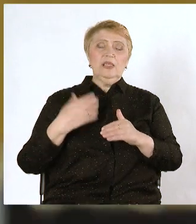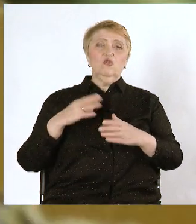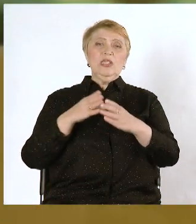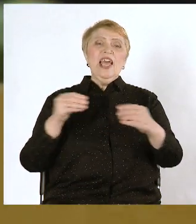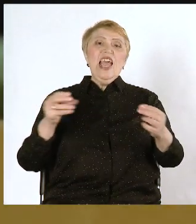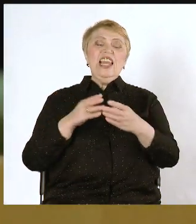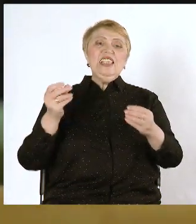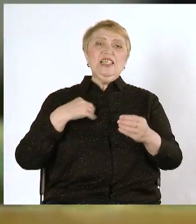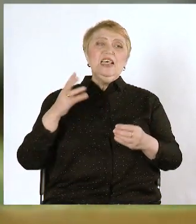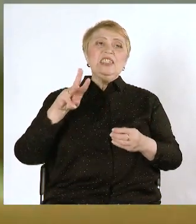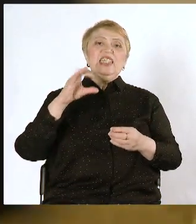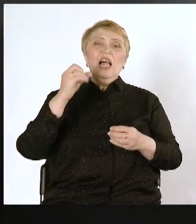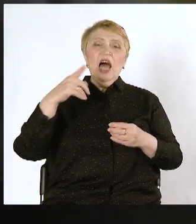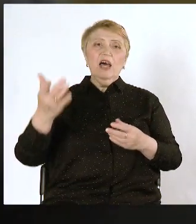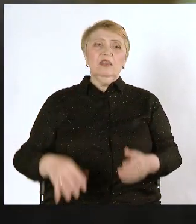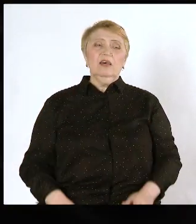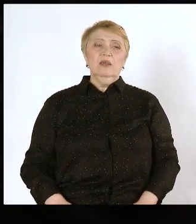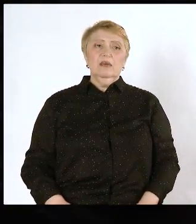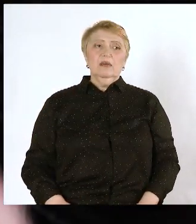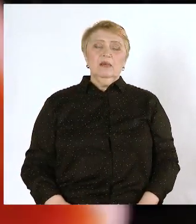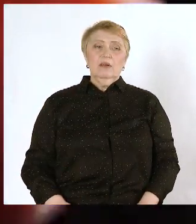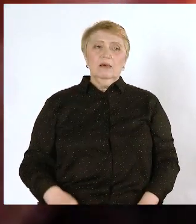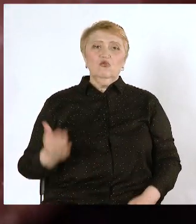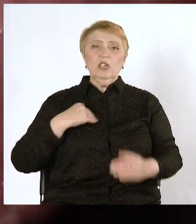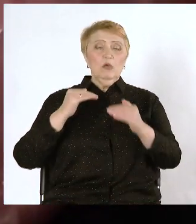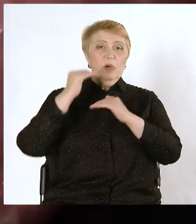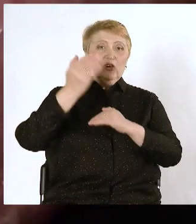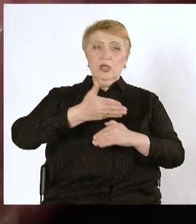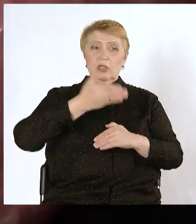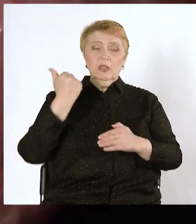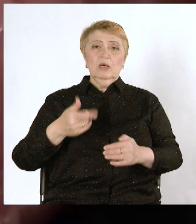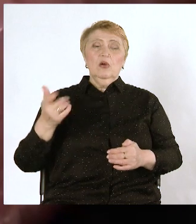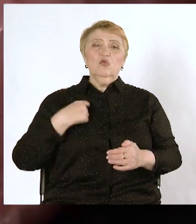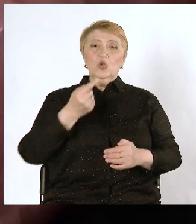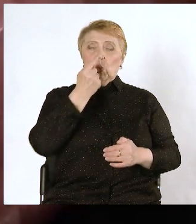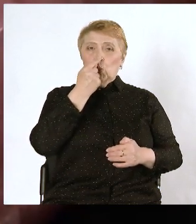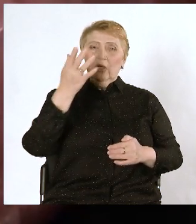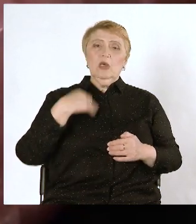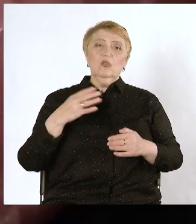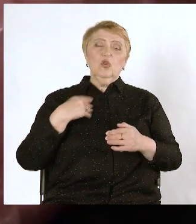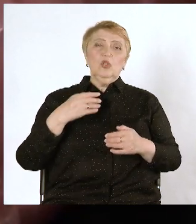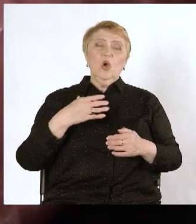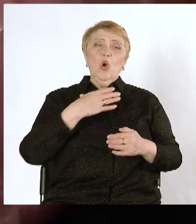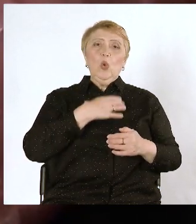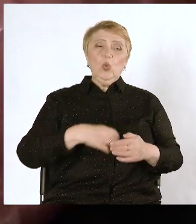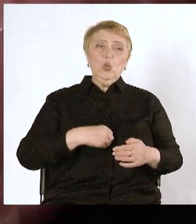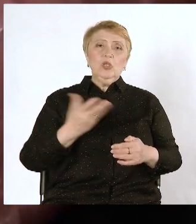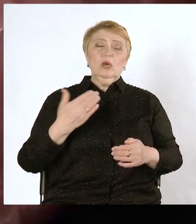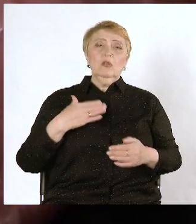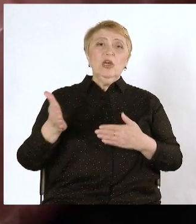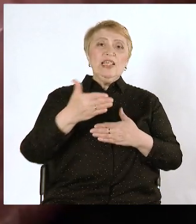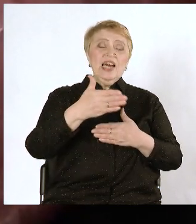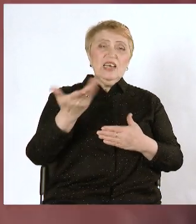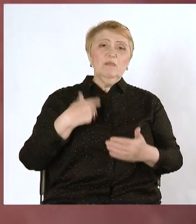толстых жирных листов салата над куриной грудки от банального нашего минтая да то есть